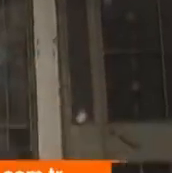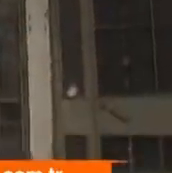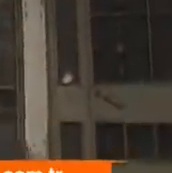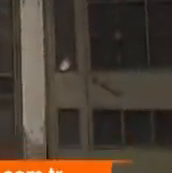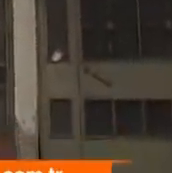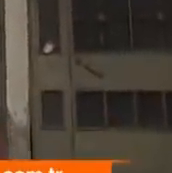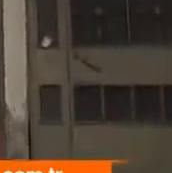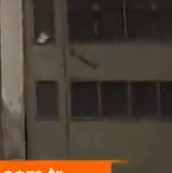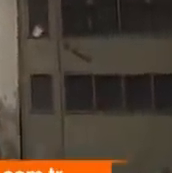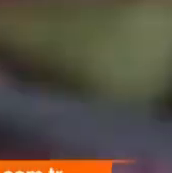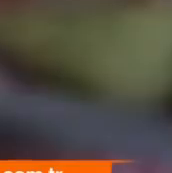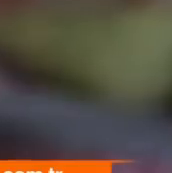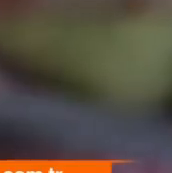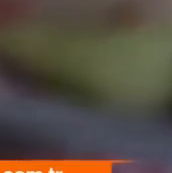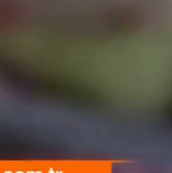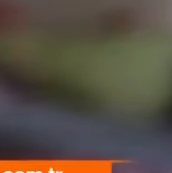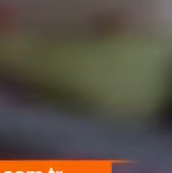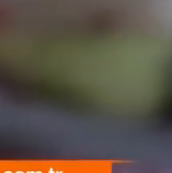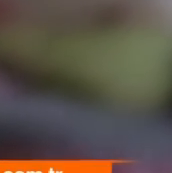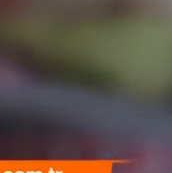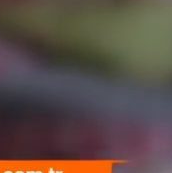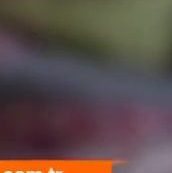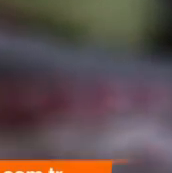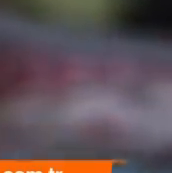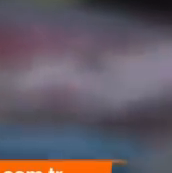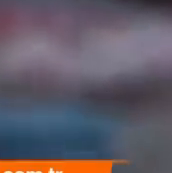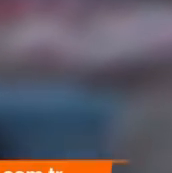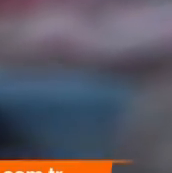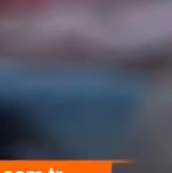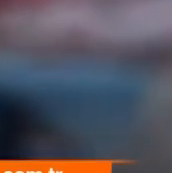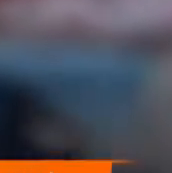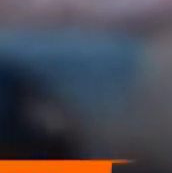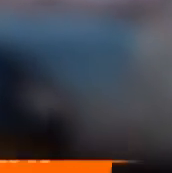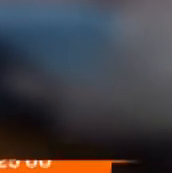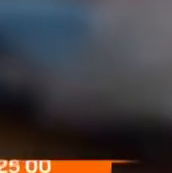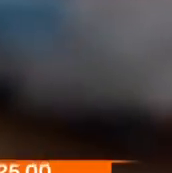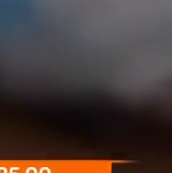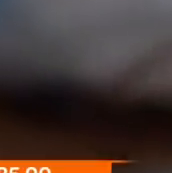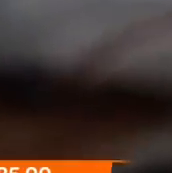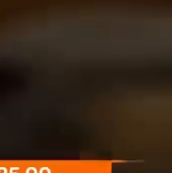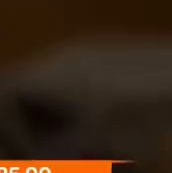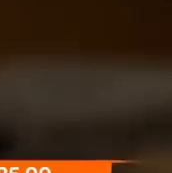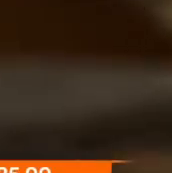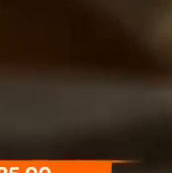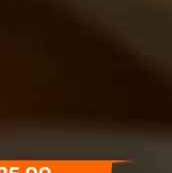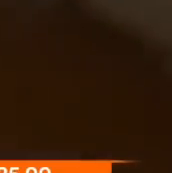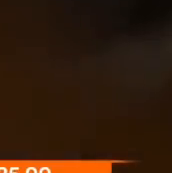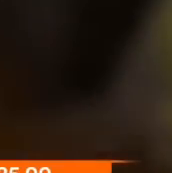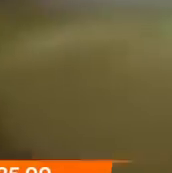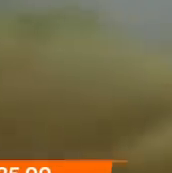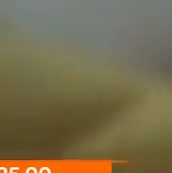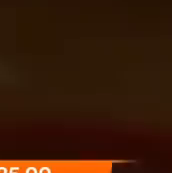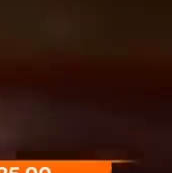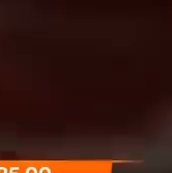Evin altını üstüne getirdi, kapıya polis dayanınca saklandığı yer pes dedirtti. Şaşkın hırsız birazdan ATV